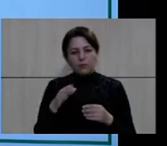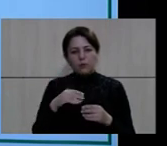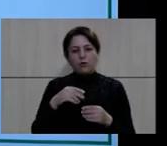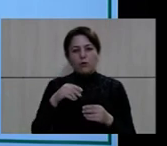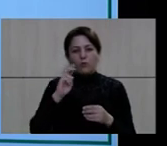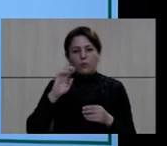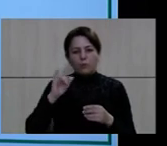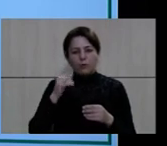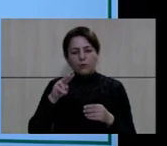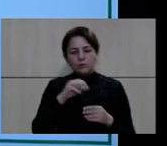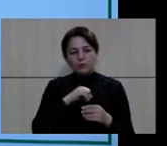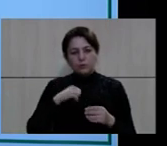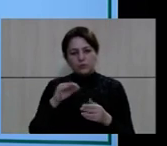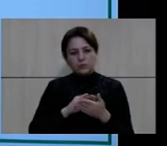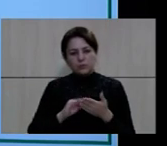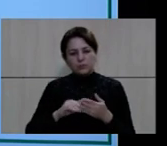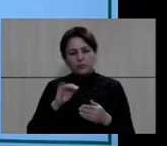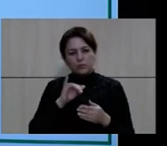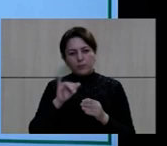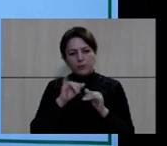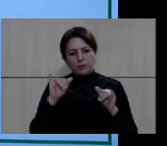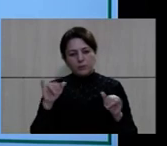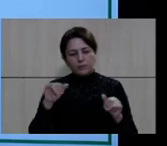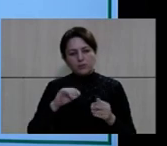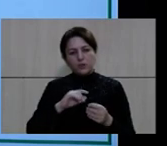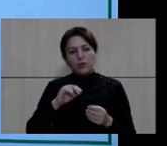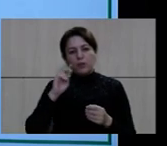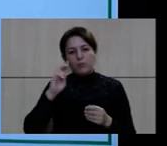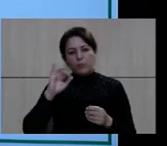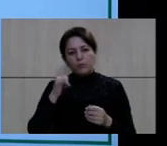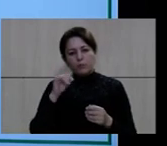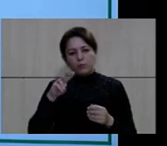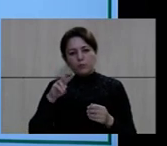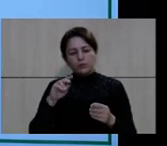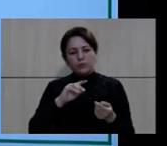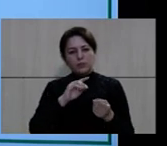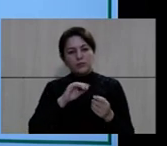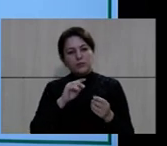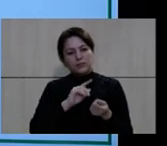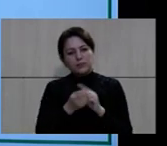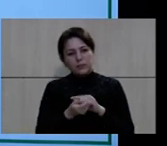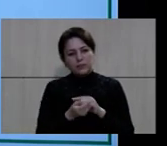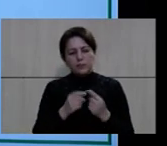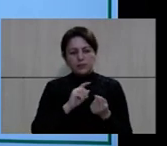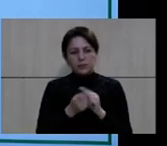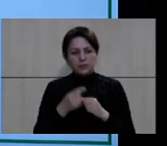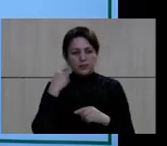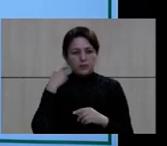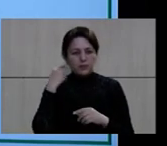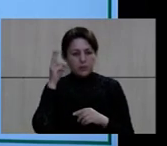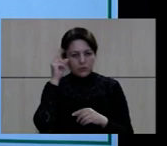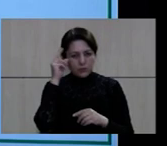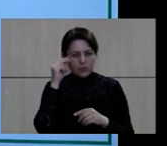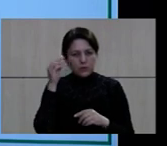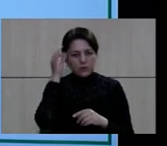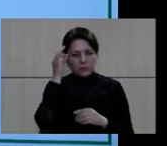bo'linuvchini o'zini yozamiz, ko'paytiramiz bo'luvchining teskarisini. Teskari sonlar esingizdami? Uni ham takrorlab